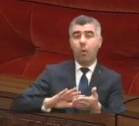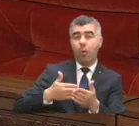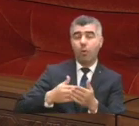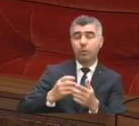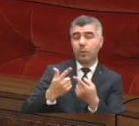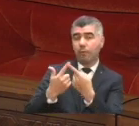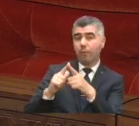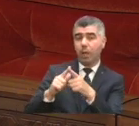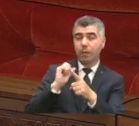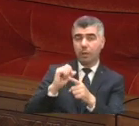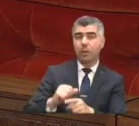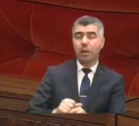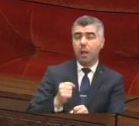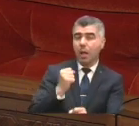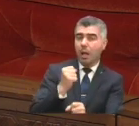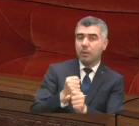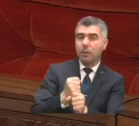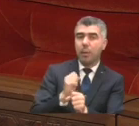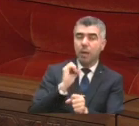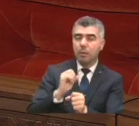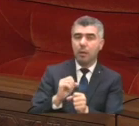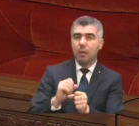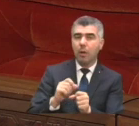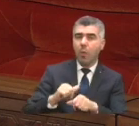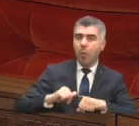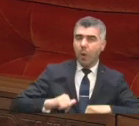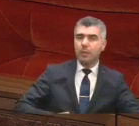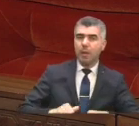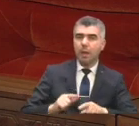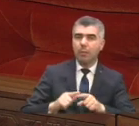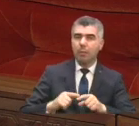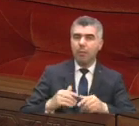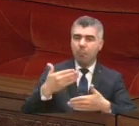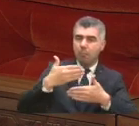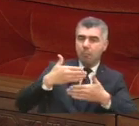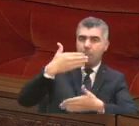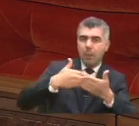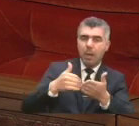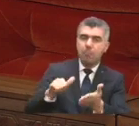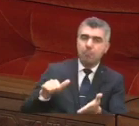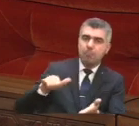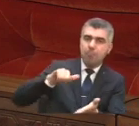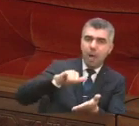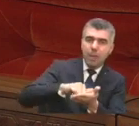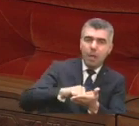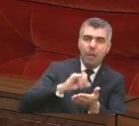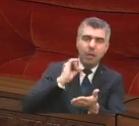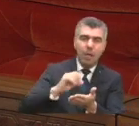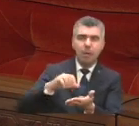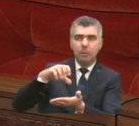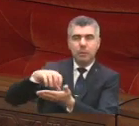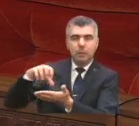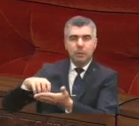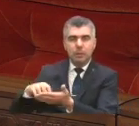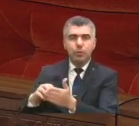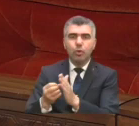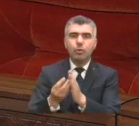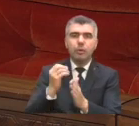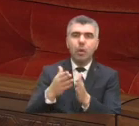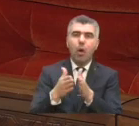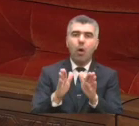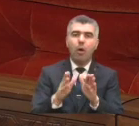والداخلي، تتعمل الوزارة من جهة على تحسين البنية التحتية المطارية مثل مطار زابورة مع المحطة الجوية الجديدة اللي تفتحت